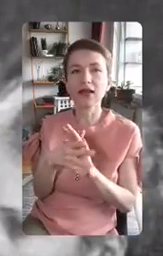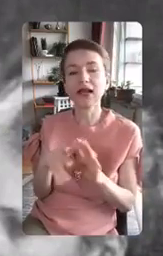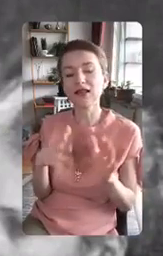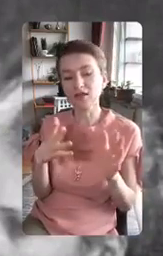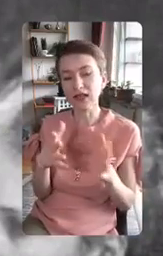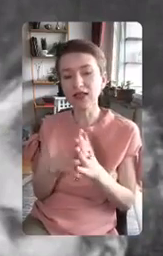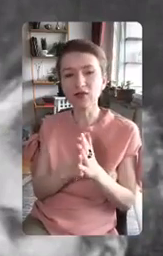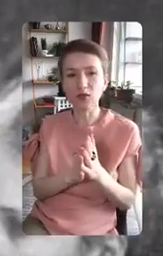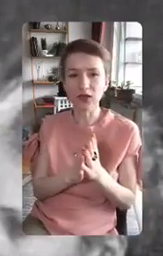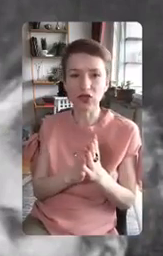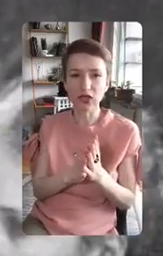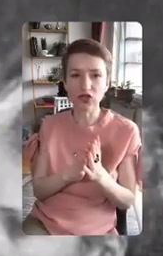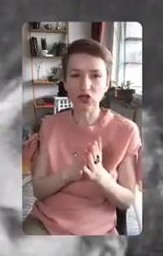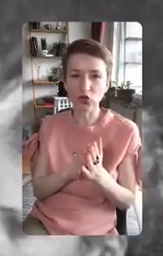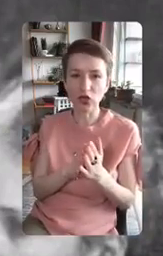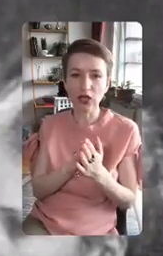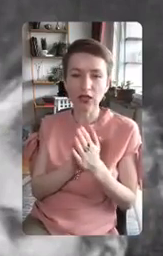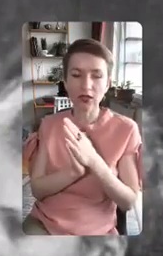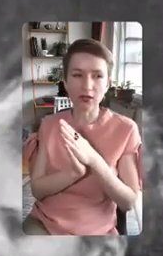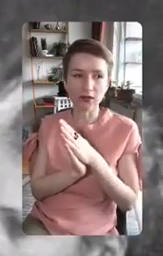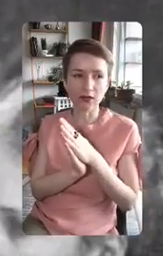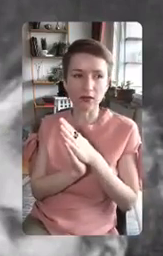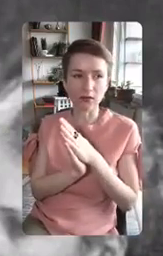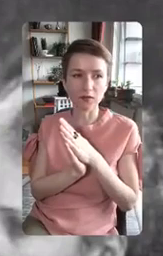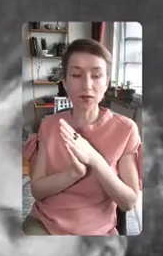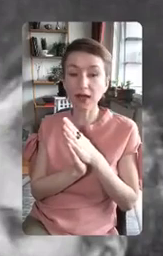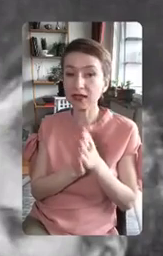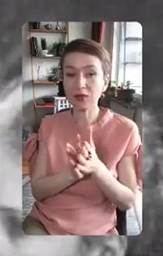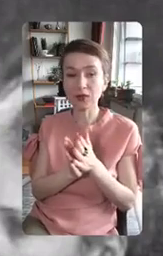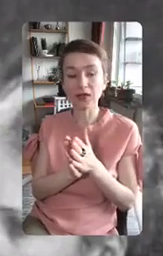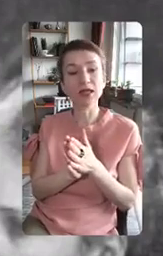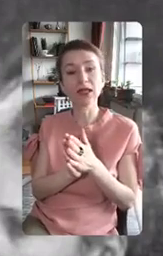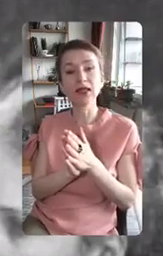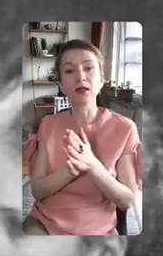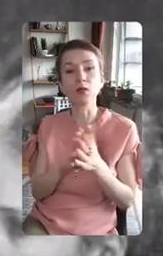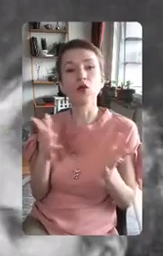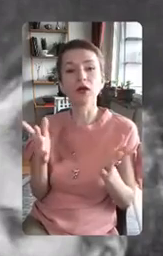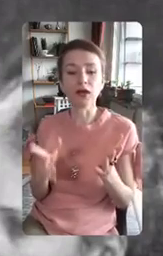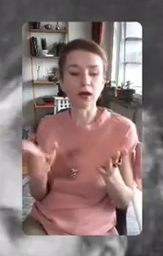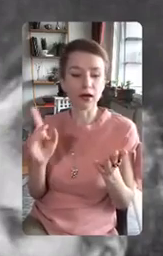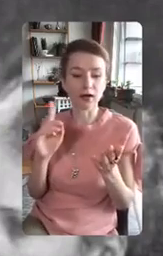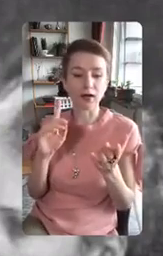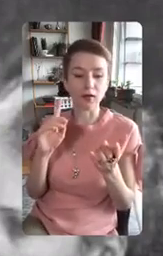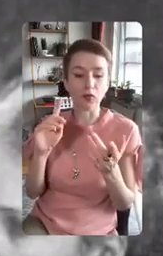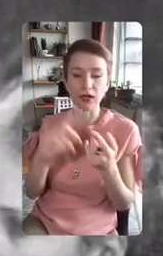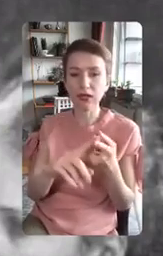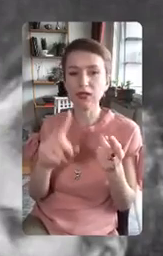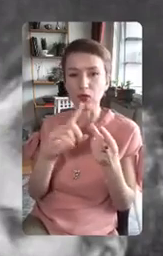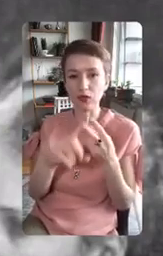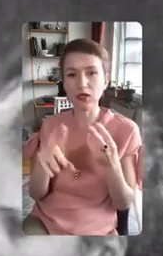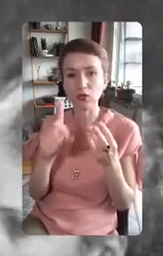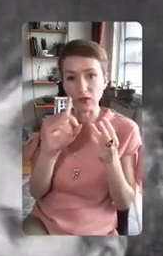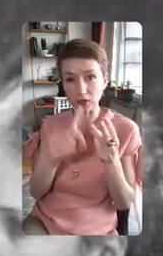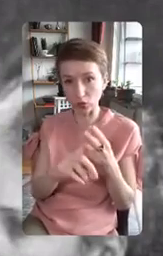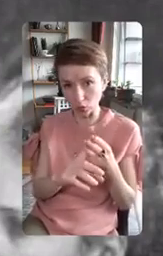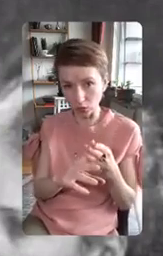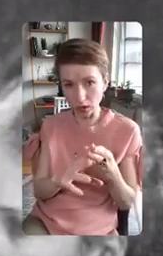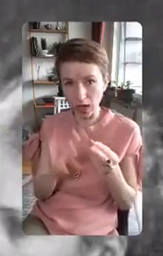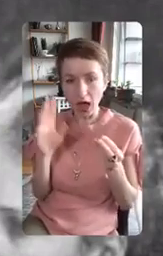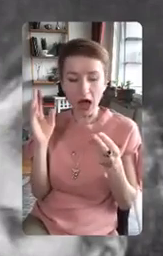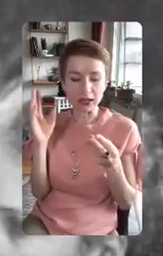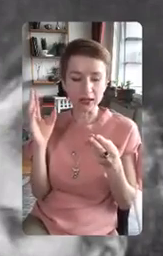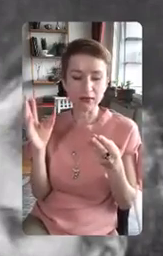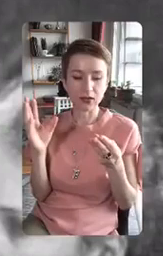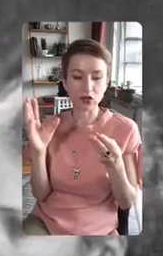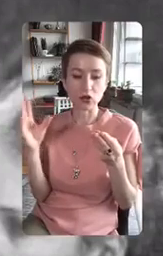были радикальные взгляды в том отношении, что Эльза, например, не делила Бога на Бог Отец, Бог Сын, Бог Святой